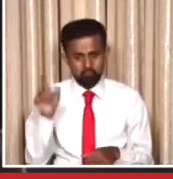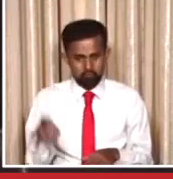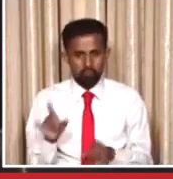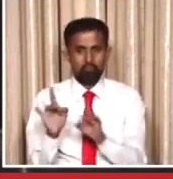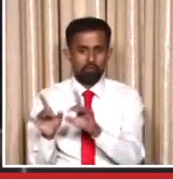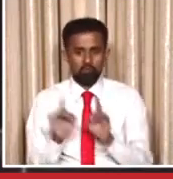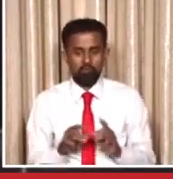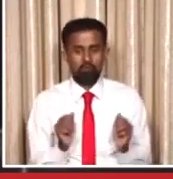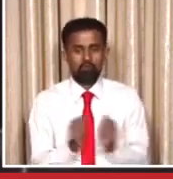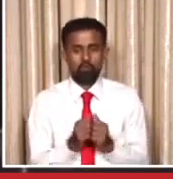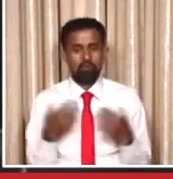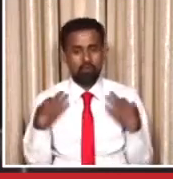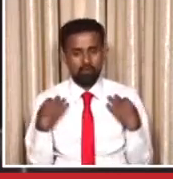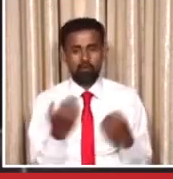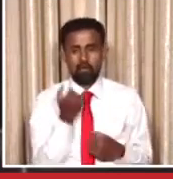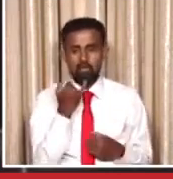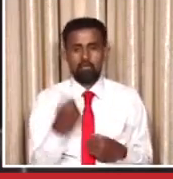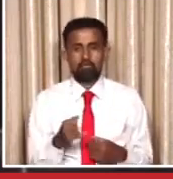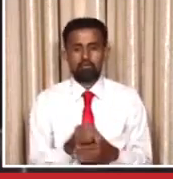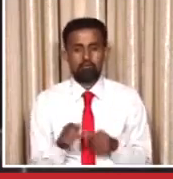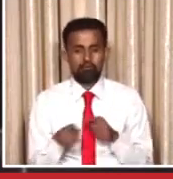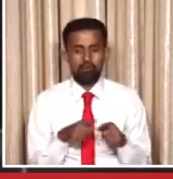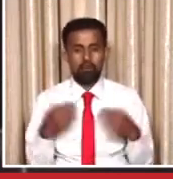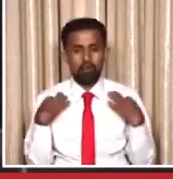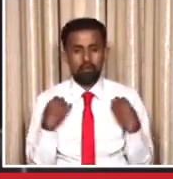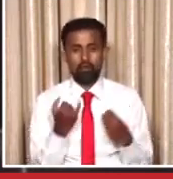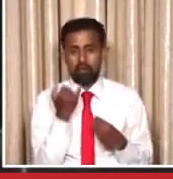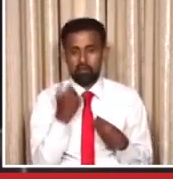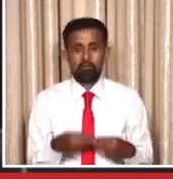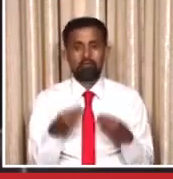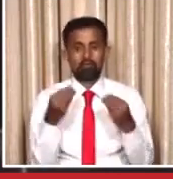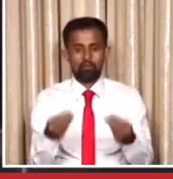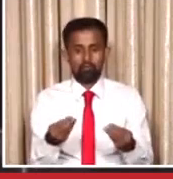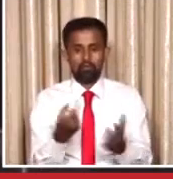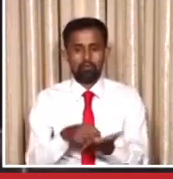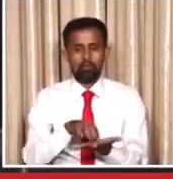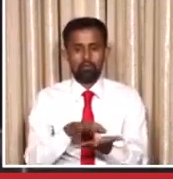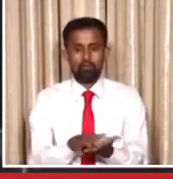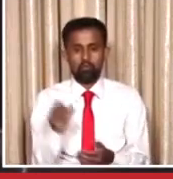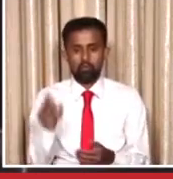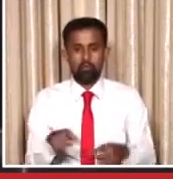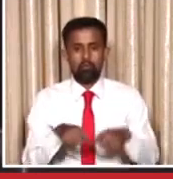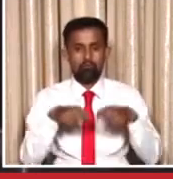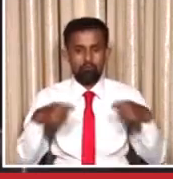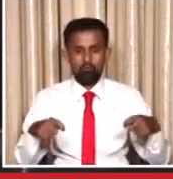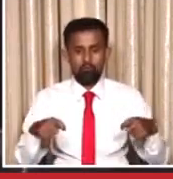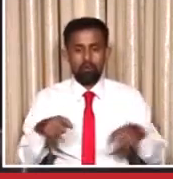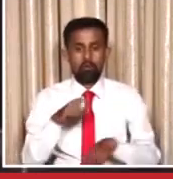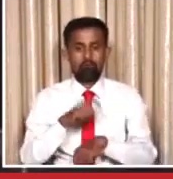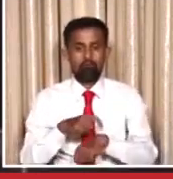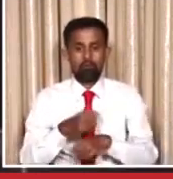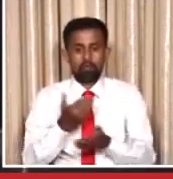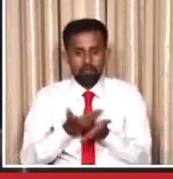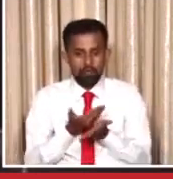மாதிரியான விஷயங்களை இலகுபடுத்துகின்ற பொழுது பதிவாளர்களுக்கு அவர்களுடைய செலவையும் நேரத்தையும் கட்டுப்படுத்தக்கூடிய வாய்ப்பு